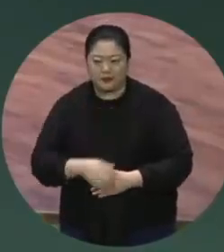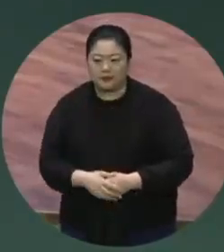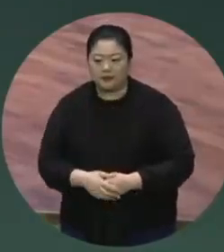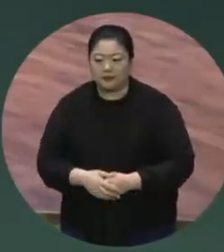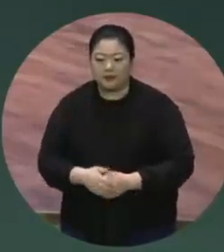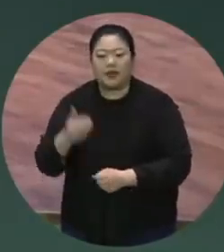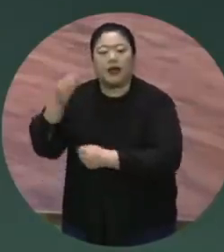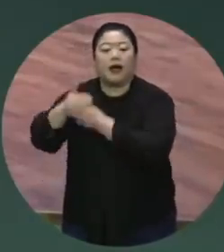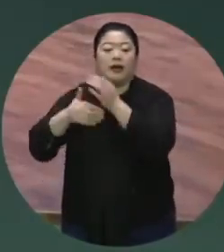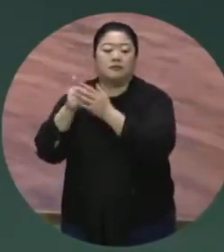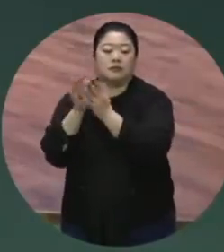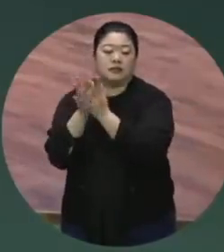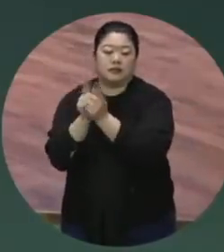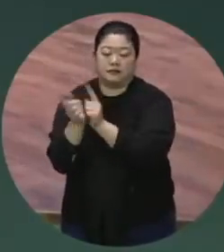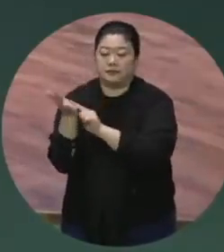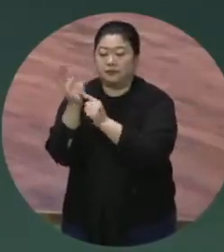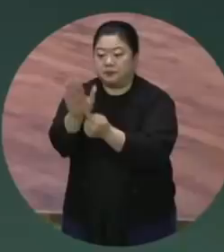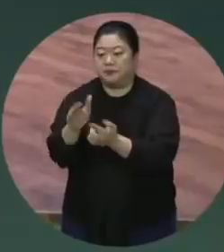여호와의 말씀이요